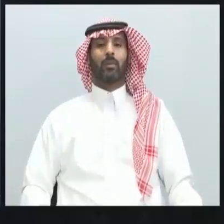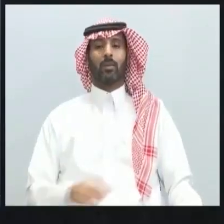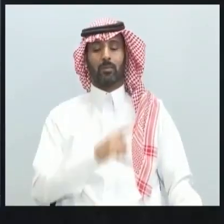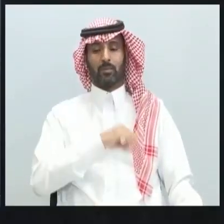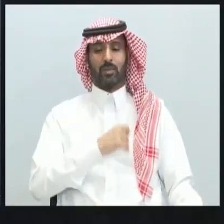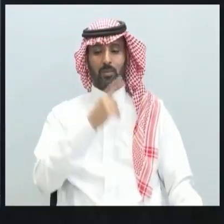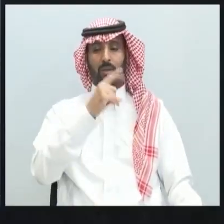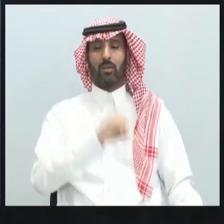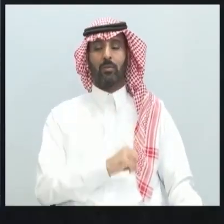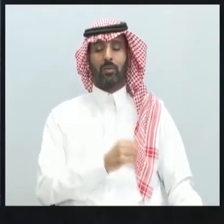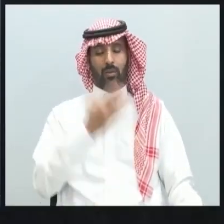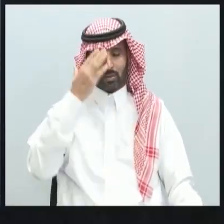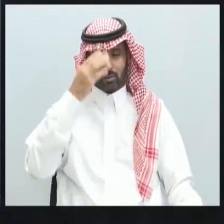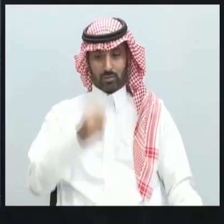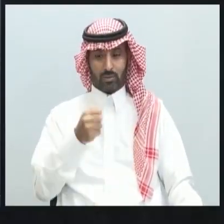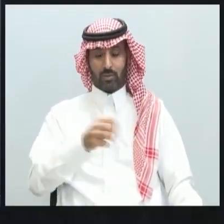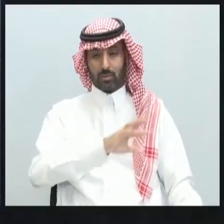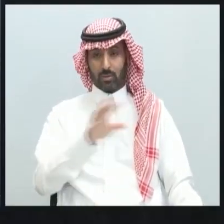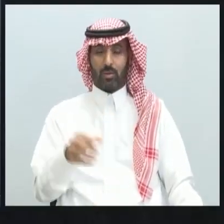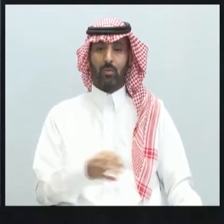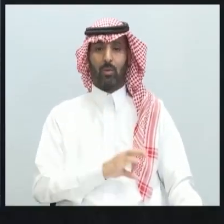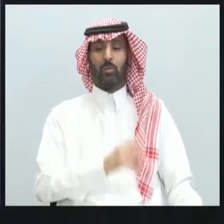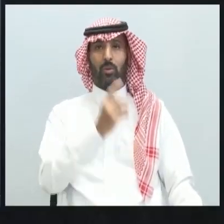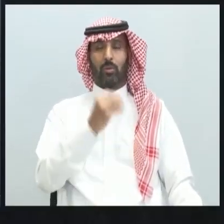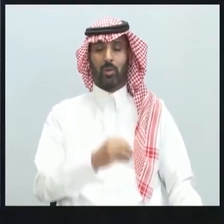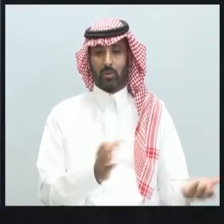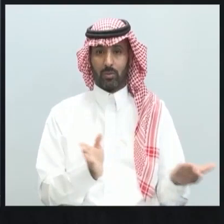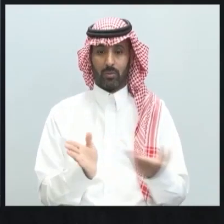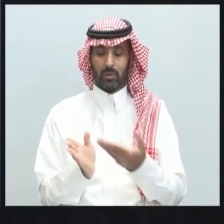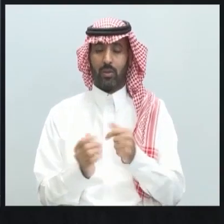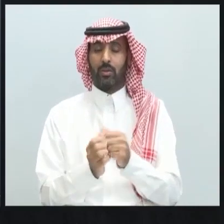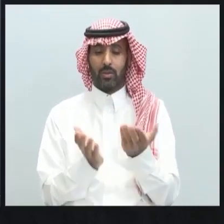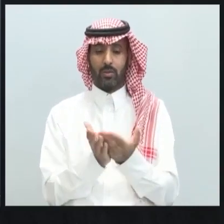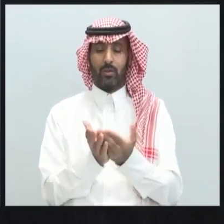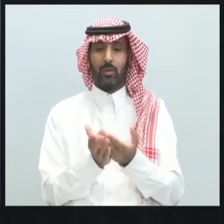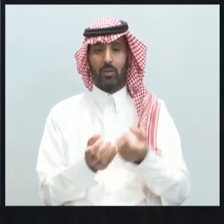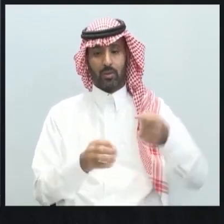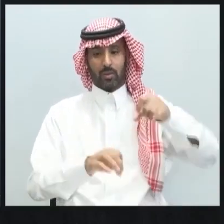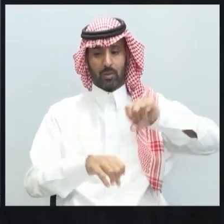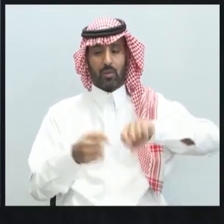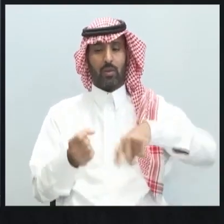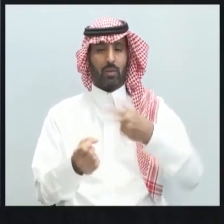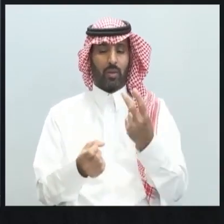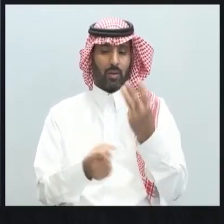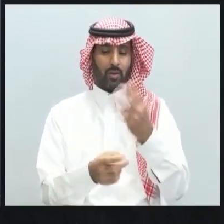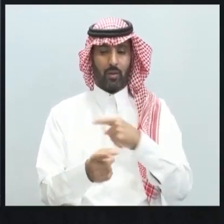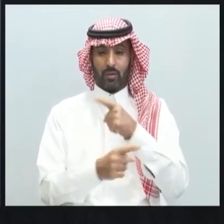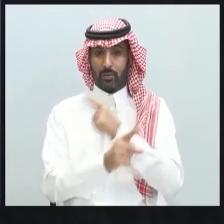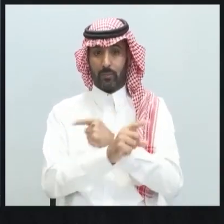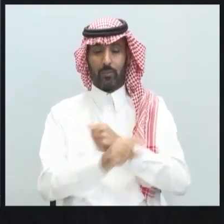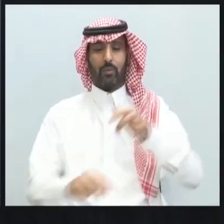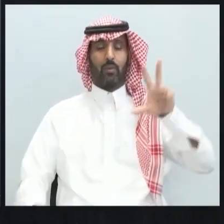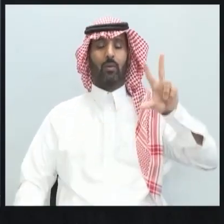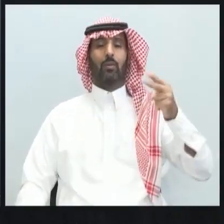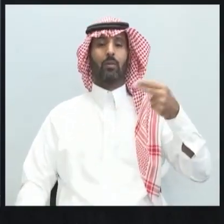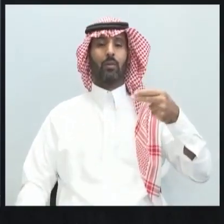بسم الله الرحمن الرحيم السلام عليكم ورحمه الله وبركاته اهلا وسهلا بكم في درس جديد من دروس كيميا اثلا معكم معلمتكم